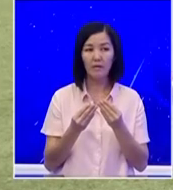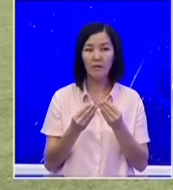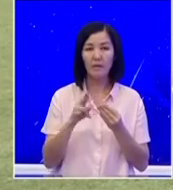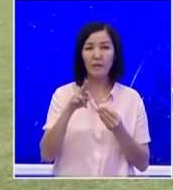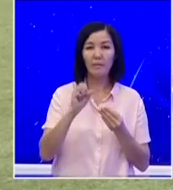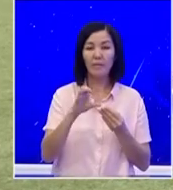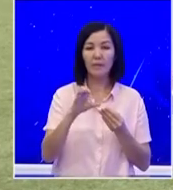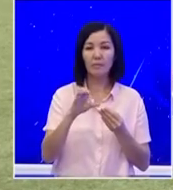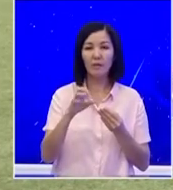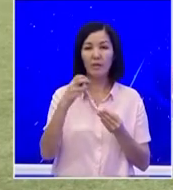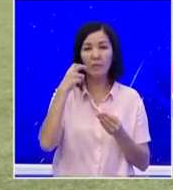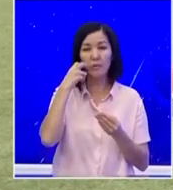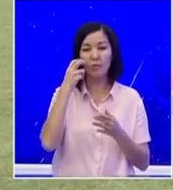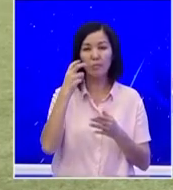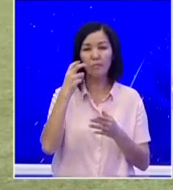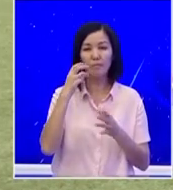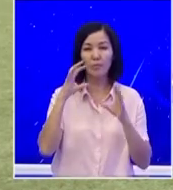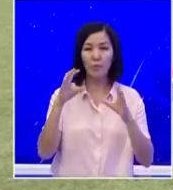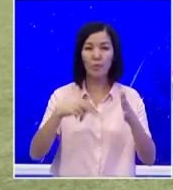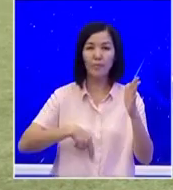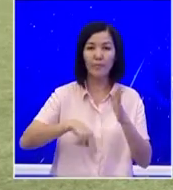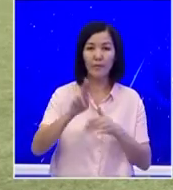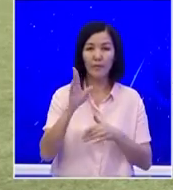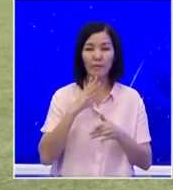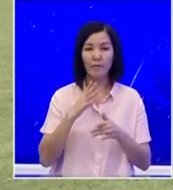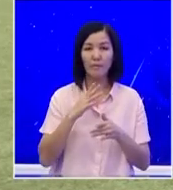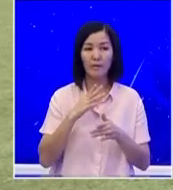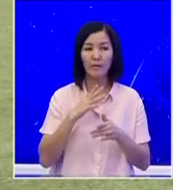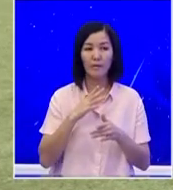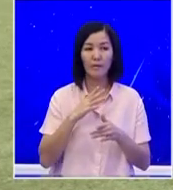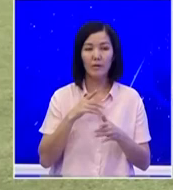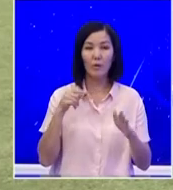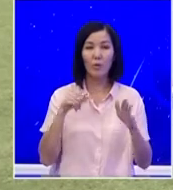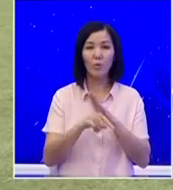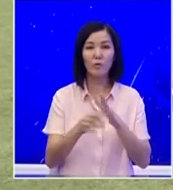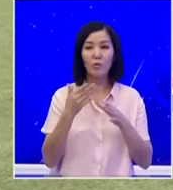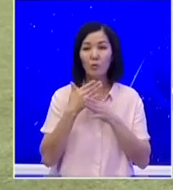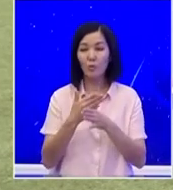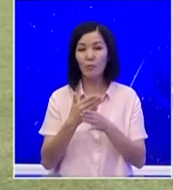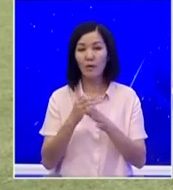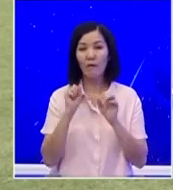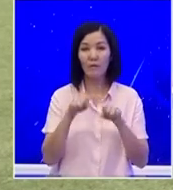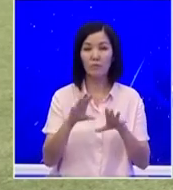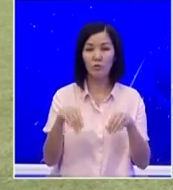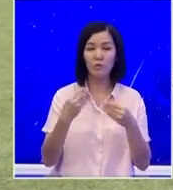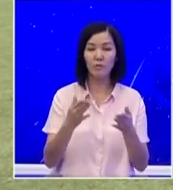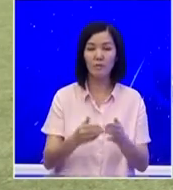паспен ассистерді бердім. Сосын гол салуға оларға мүмкіндік бердім.